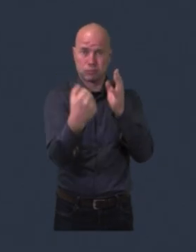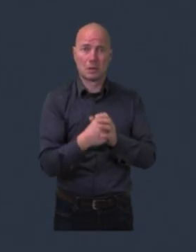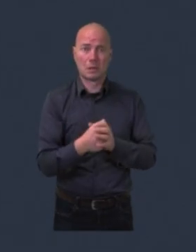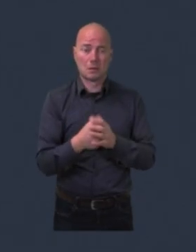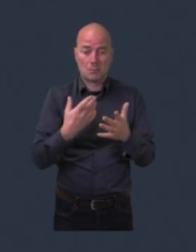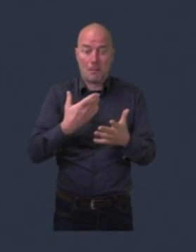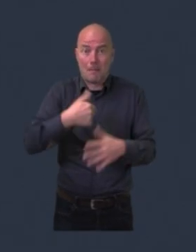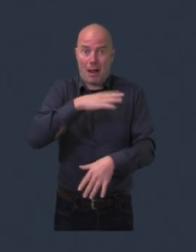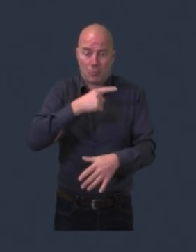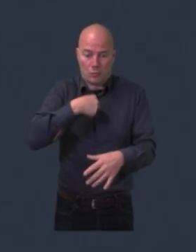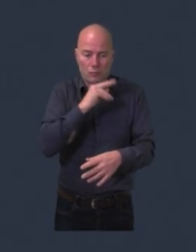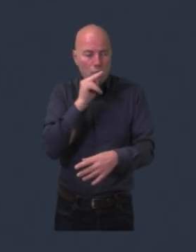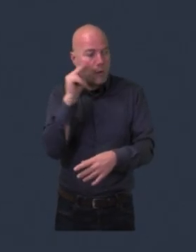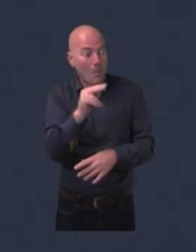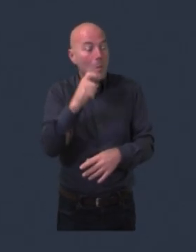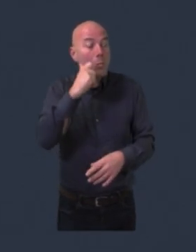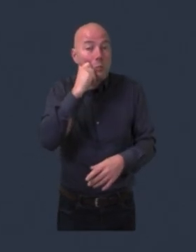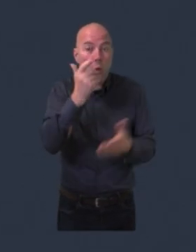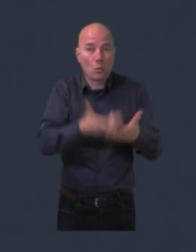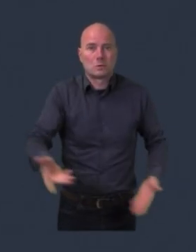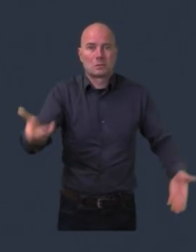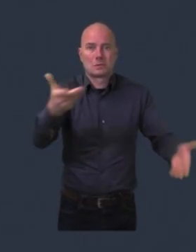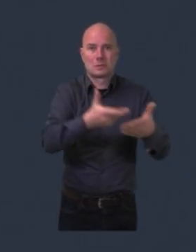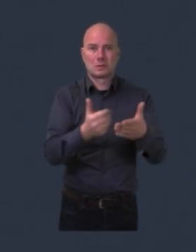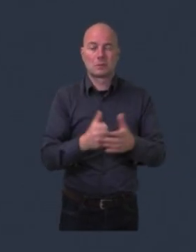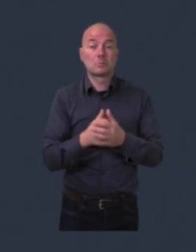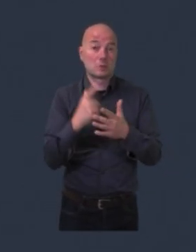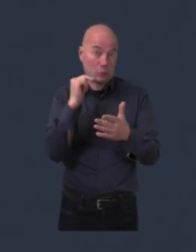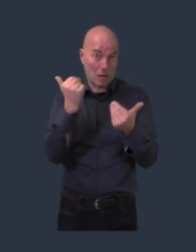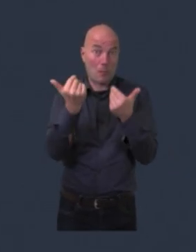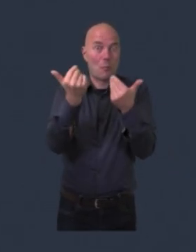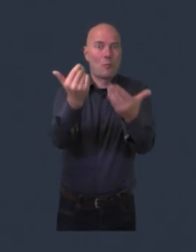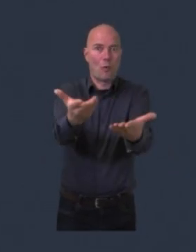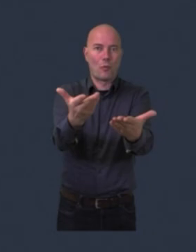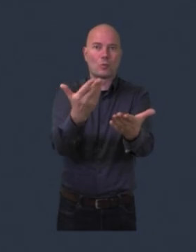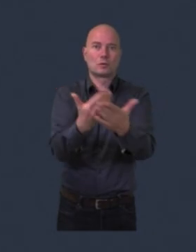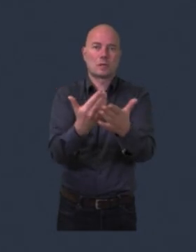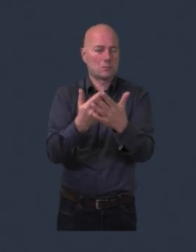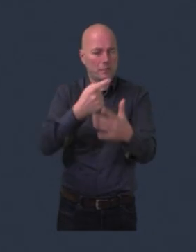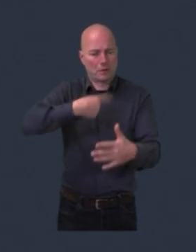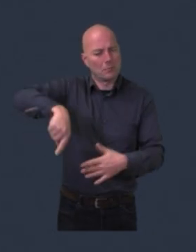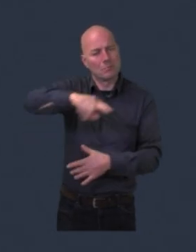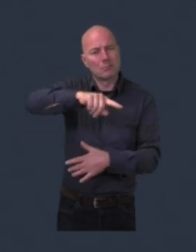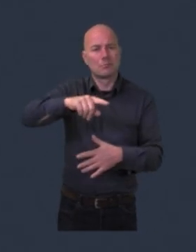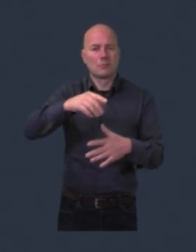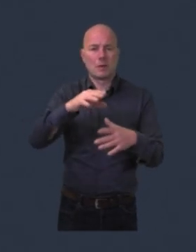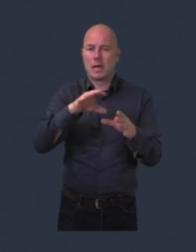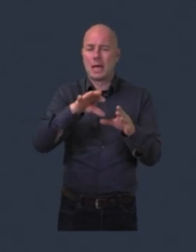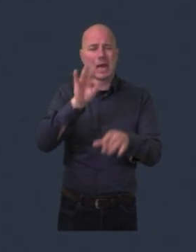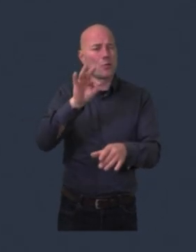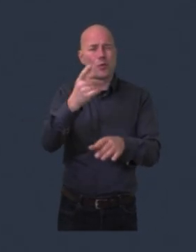la réalité. Ce vœu que nous vous proposons serait donc l'occasion pour nous, élus de tous bords, d'être le porte-voix